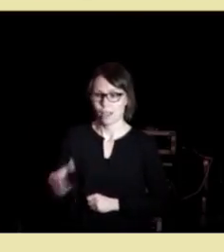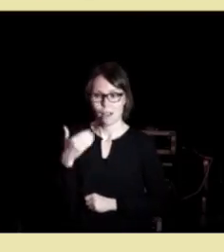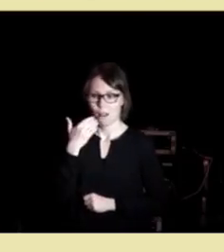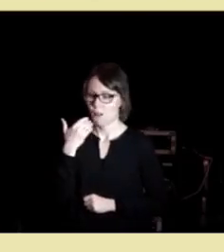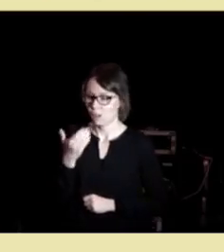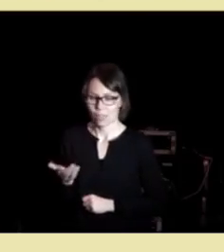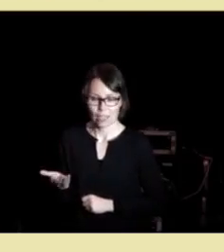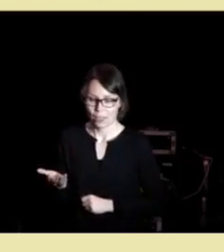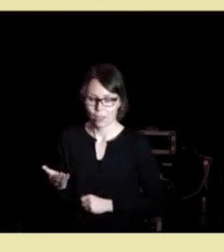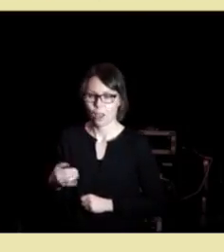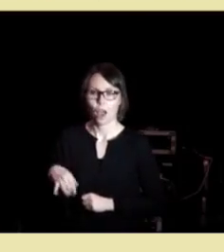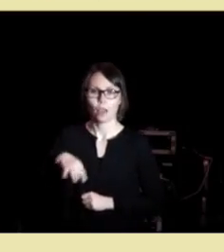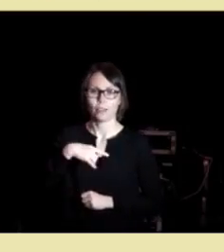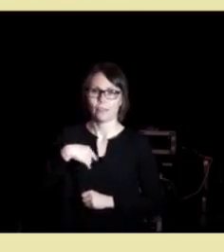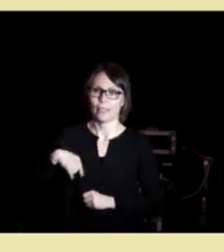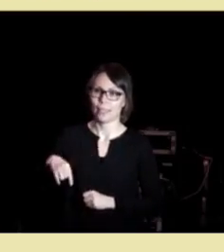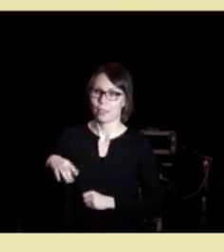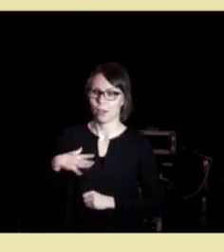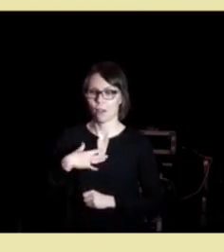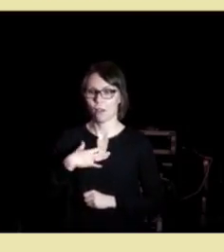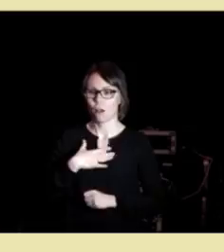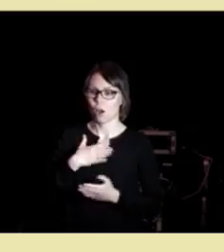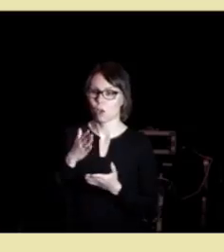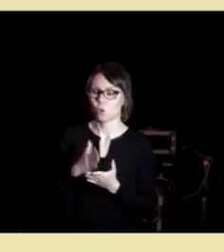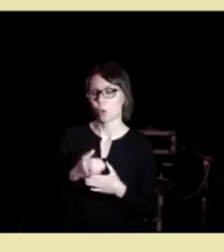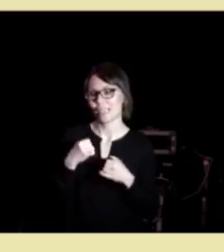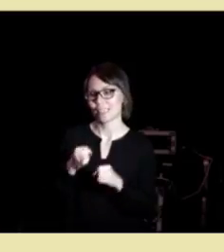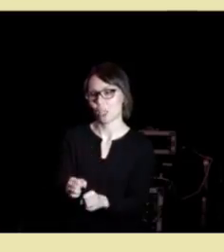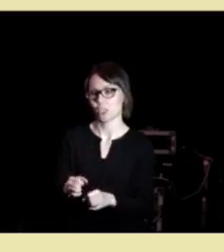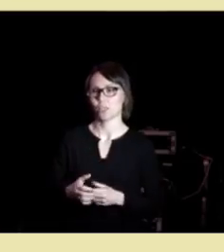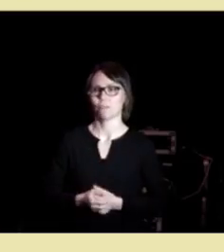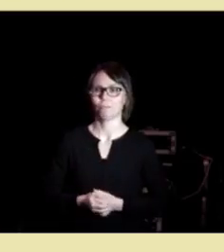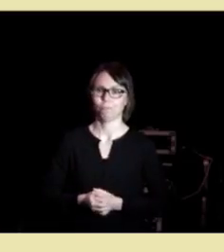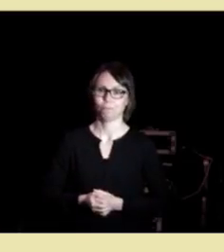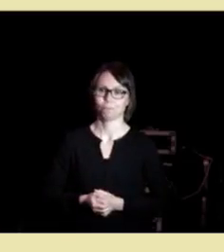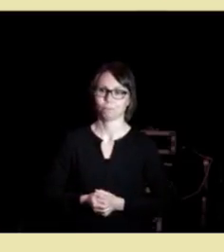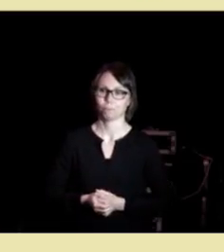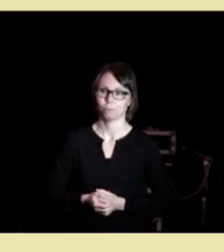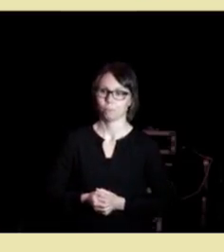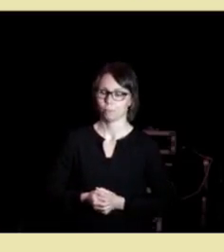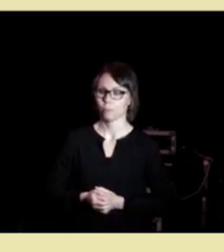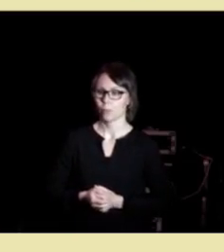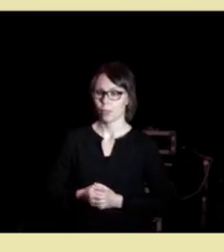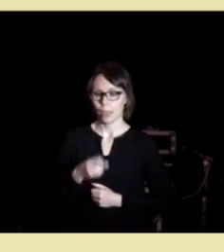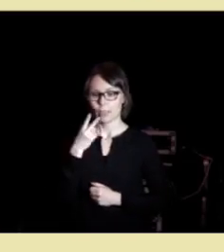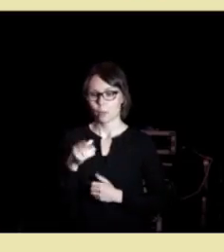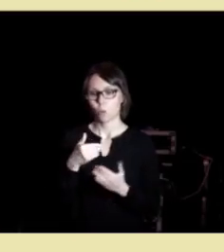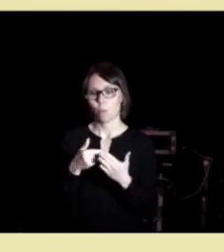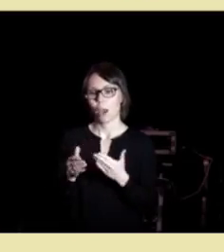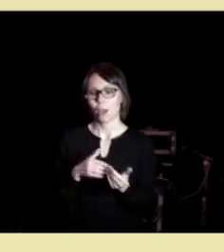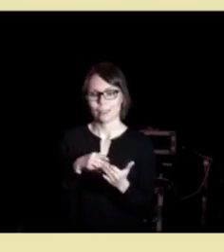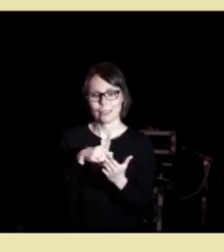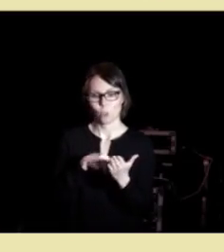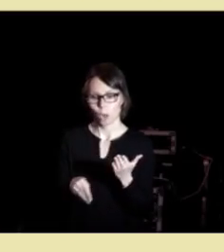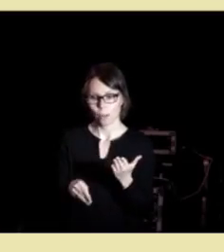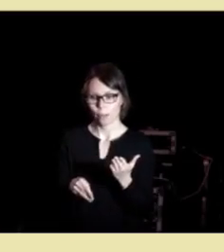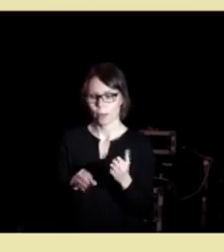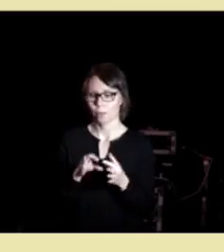at vi har tilstrekkelig god innsats. Vi ser på behandlingsresultater